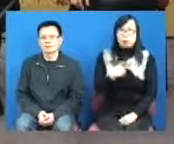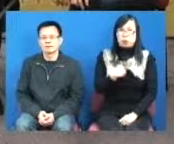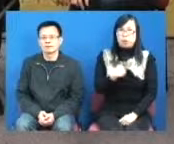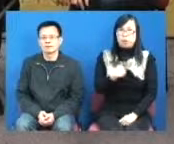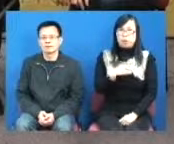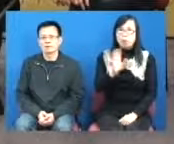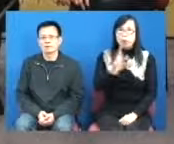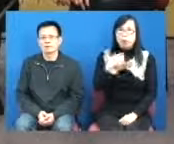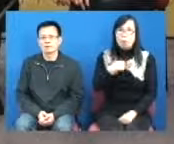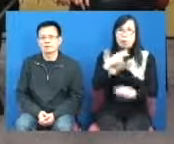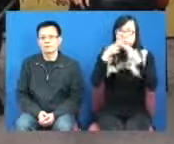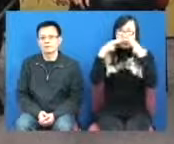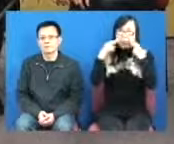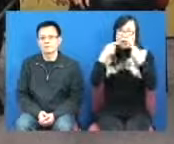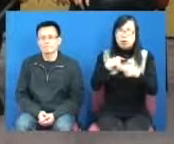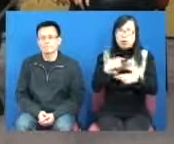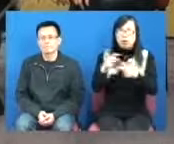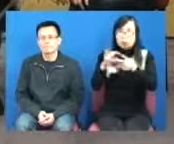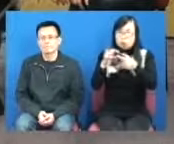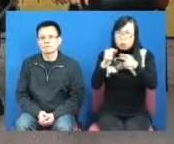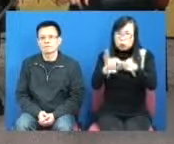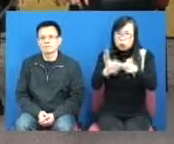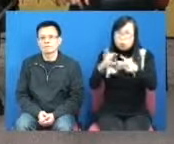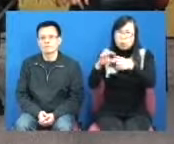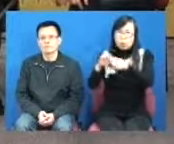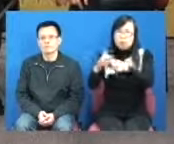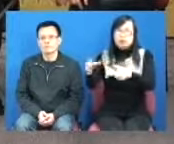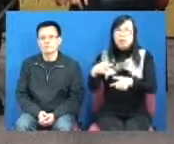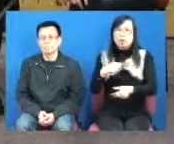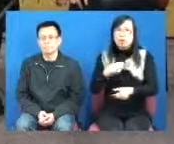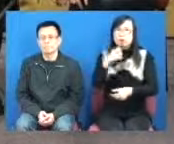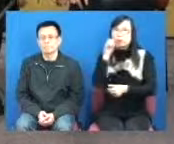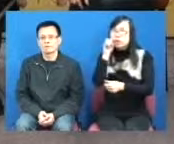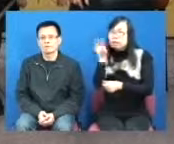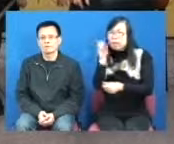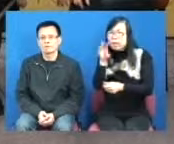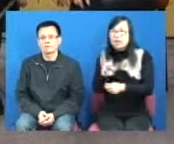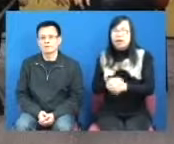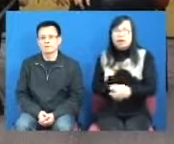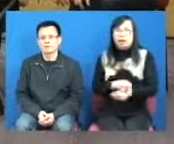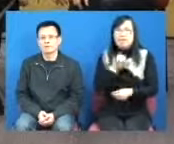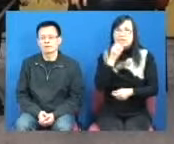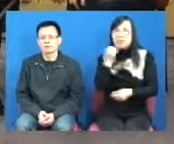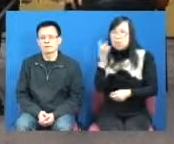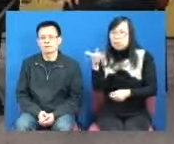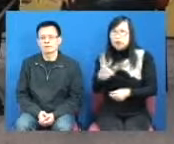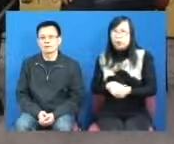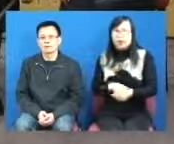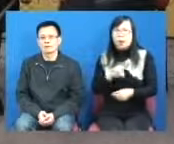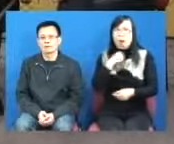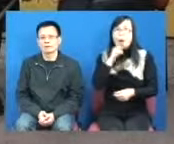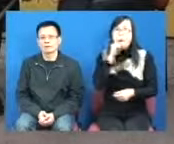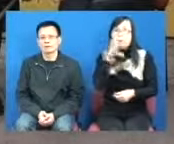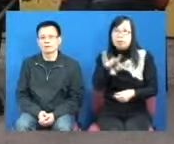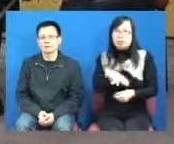說我是財爺我是他隔壁的公關我都會提一下他我問了